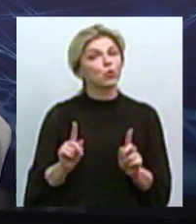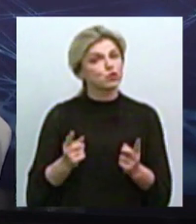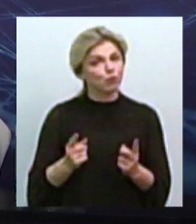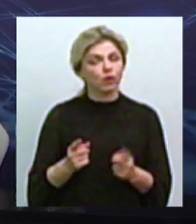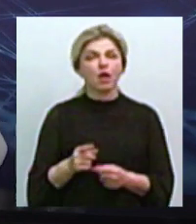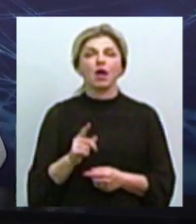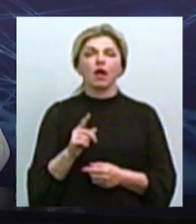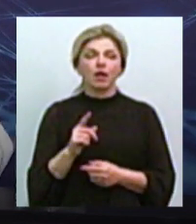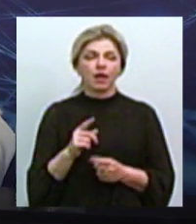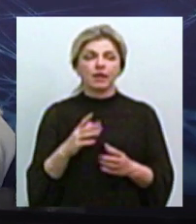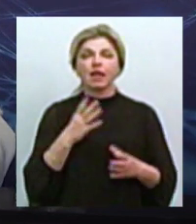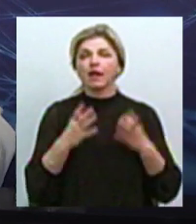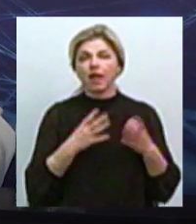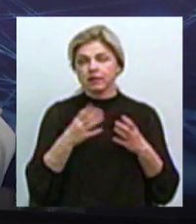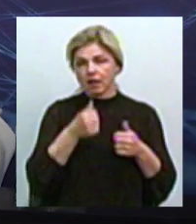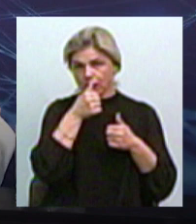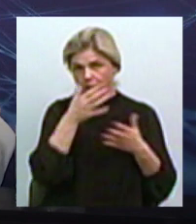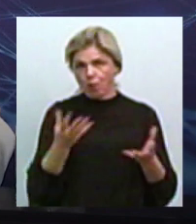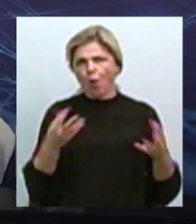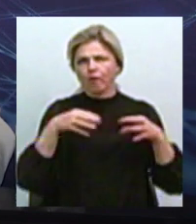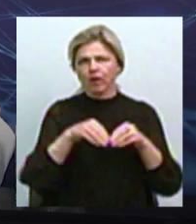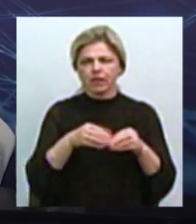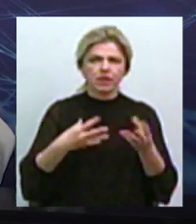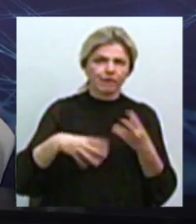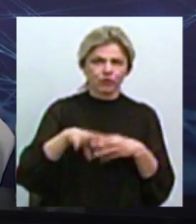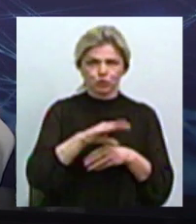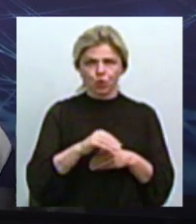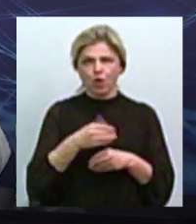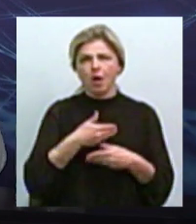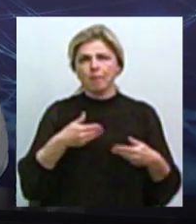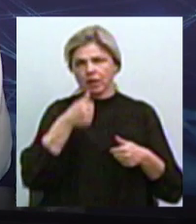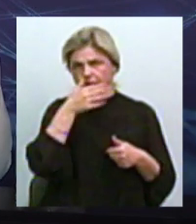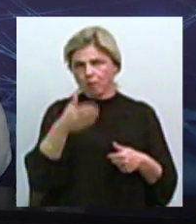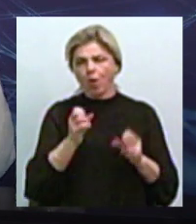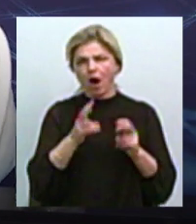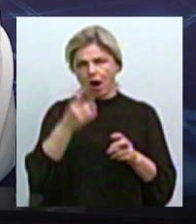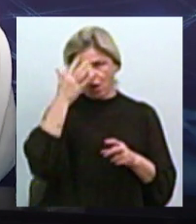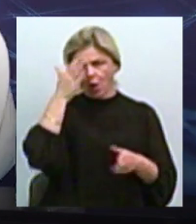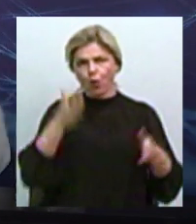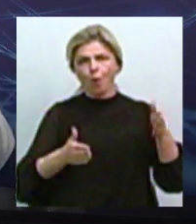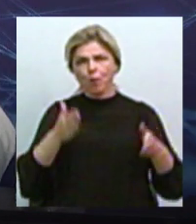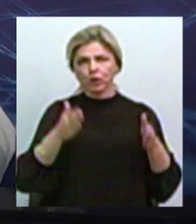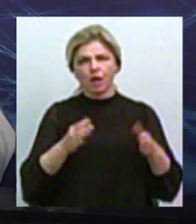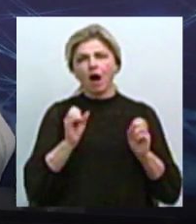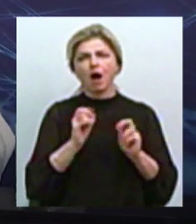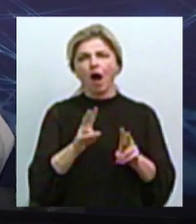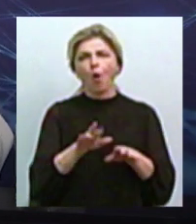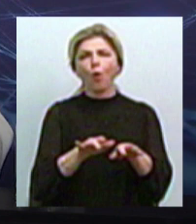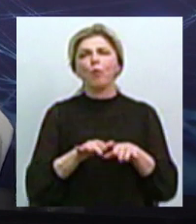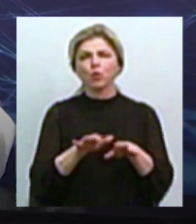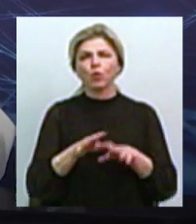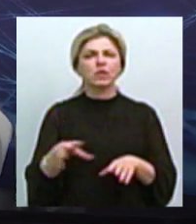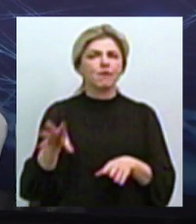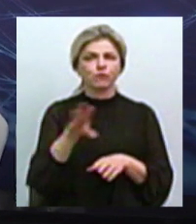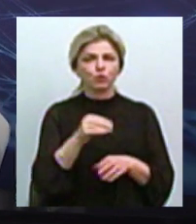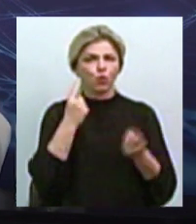Опять-таки, тренінги не можуть охватити все. Ми не можемо вложити дітям, як роботам або як комп'ютерам, всю там информацию и